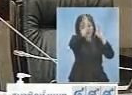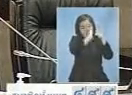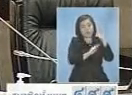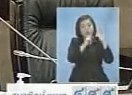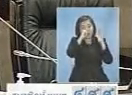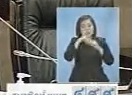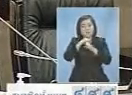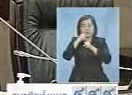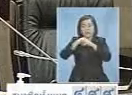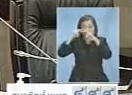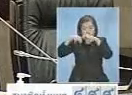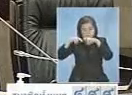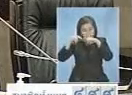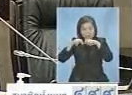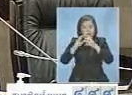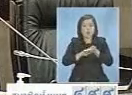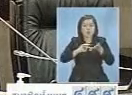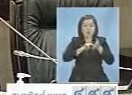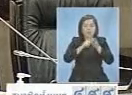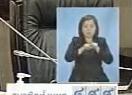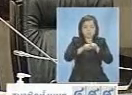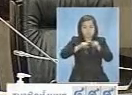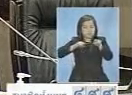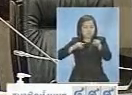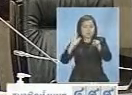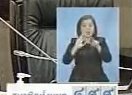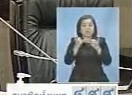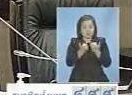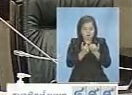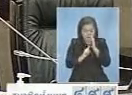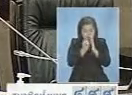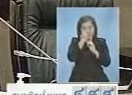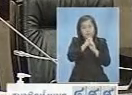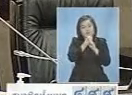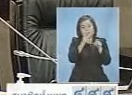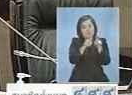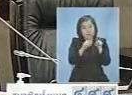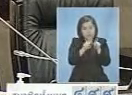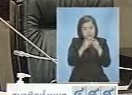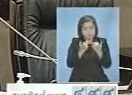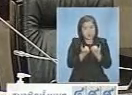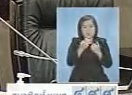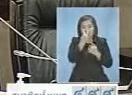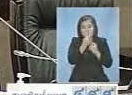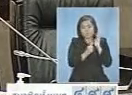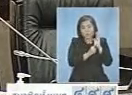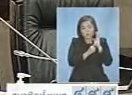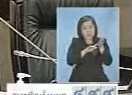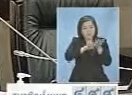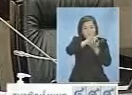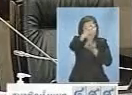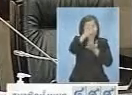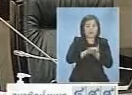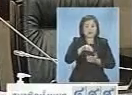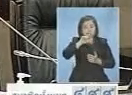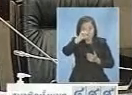ศไทยครับเราไม่ได้ล้าหลังเราไม่ได้ล้าสมัยวันนี้เราเริ่มทำแล้วผมได้พาไปที่รัสเซียนิวซีแลนด์ส